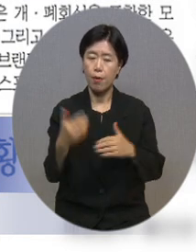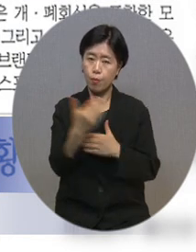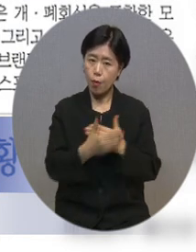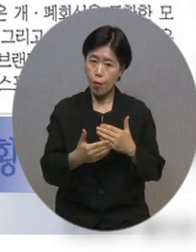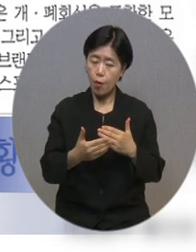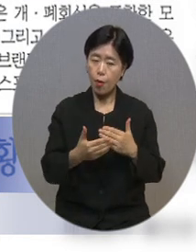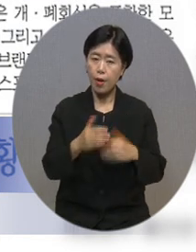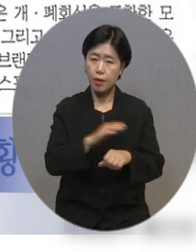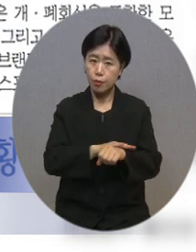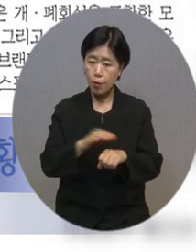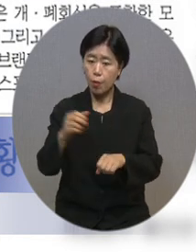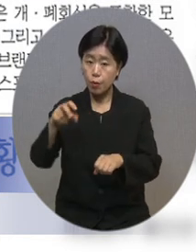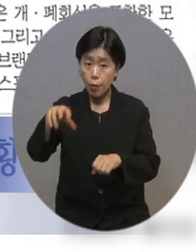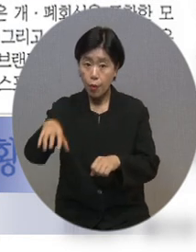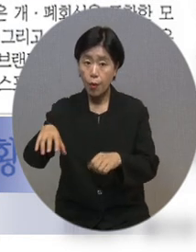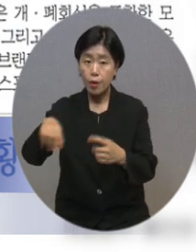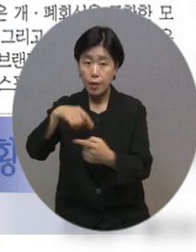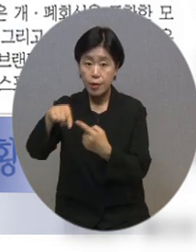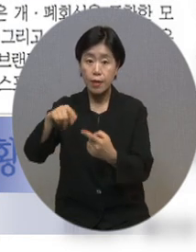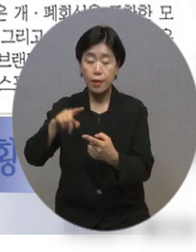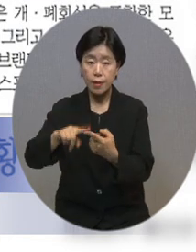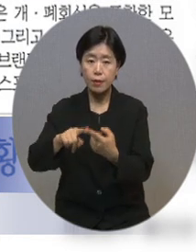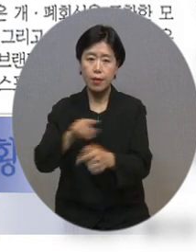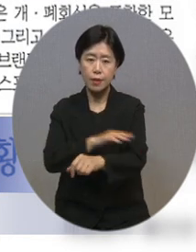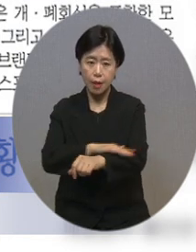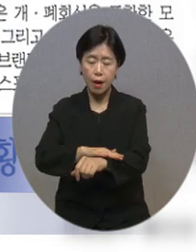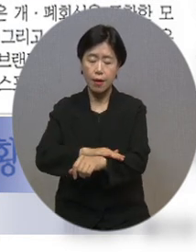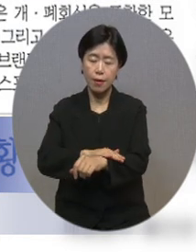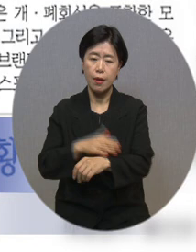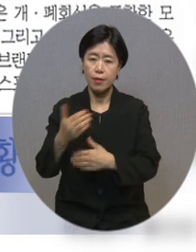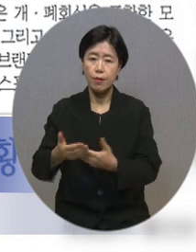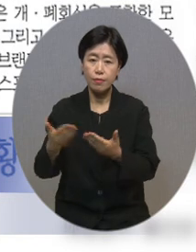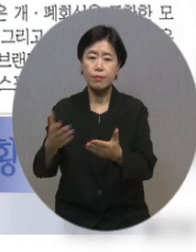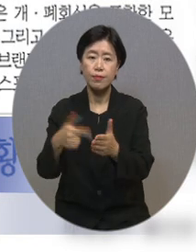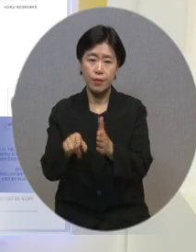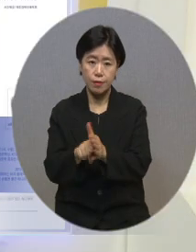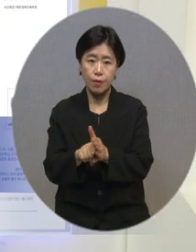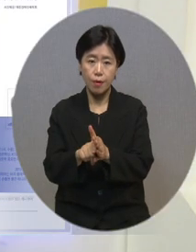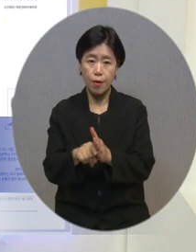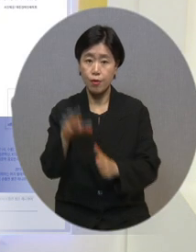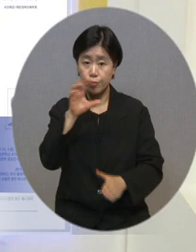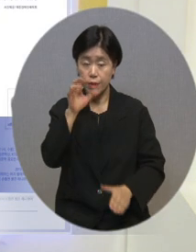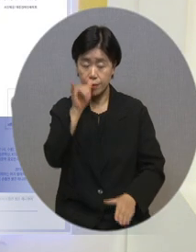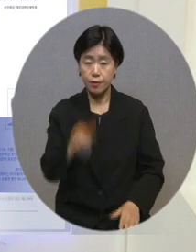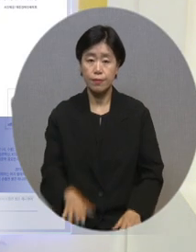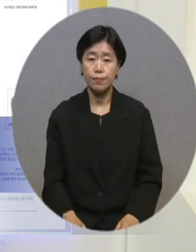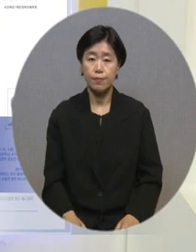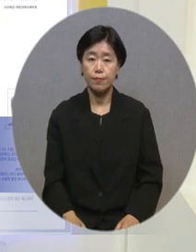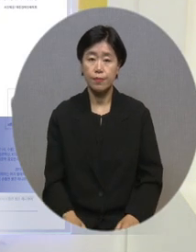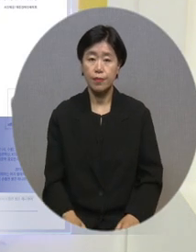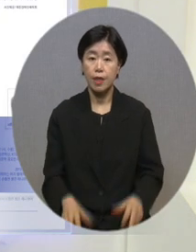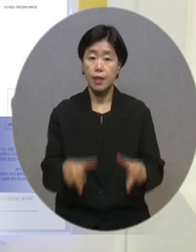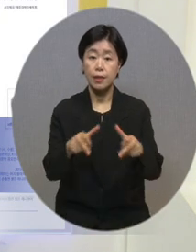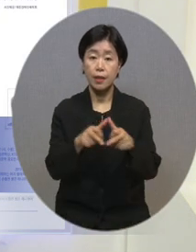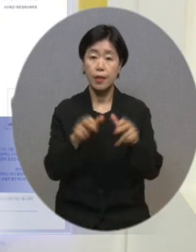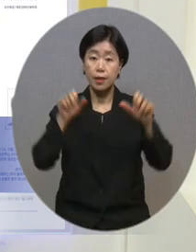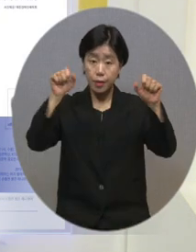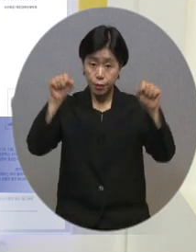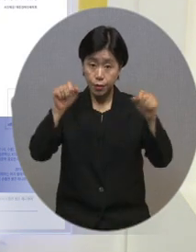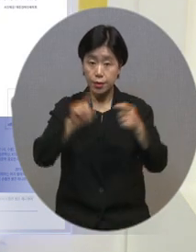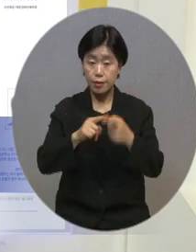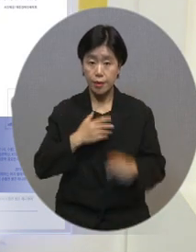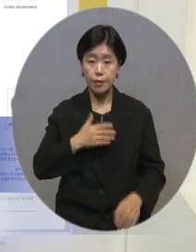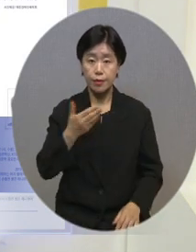현지 적응을 위한 사전 캠프를 운영한다고 소개하고 있습니다 계속해서 장애인 체육 소식